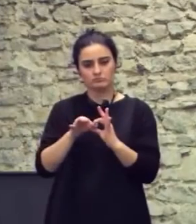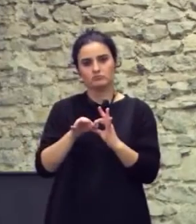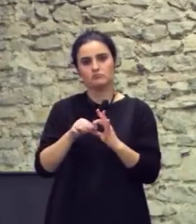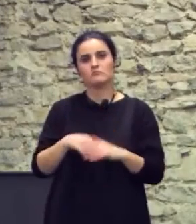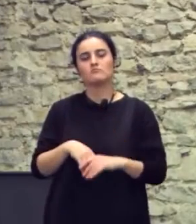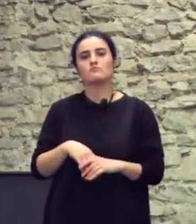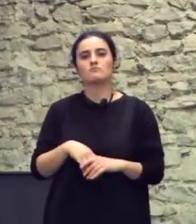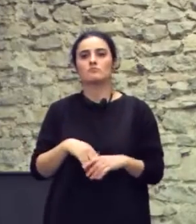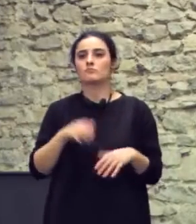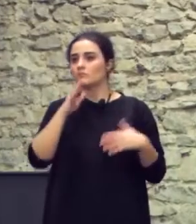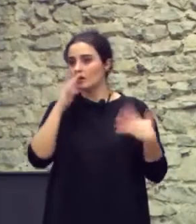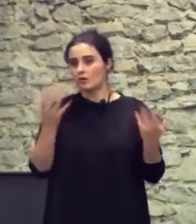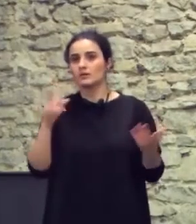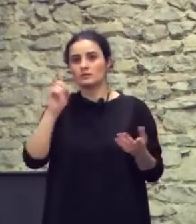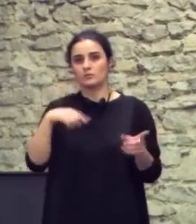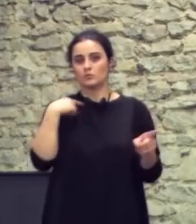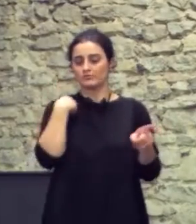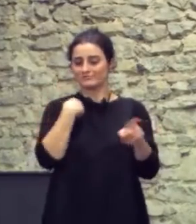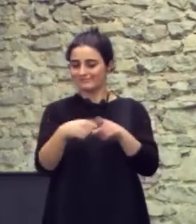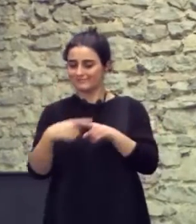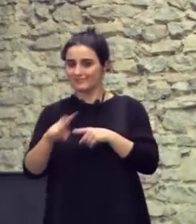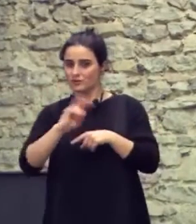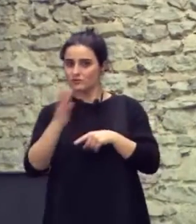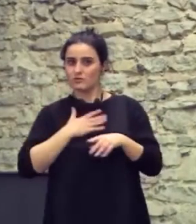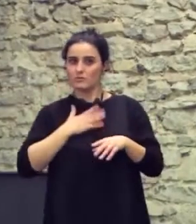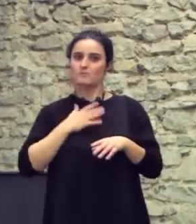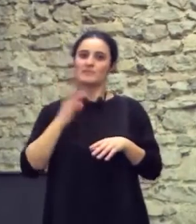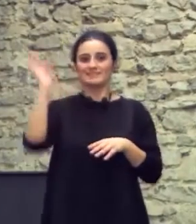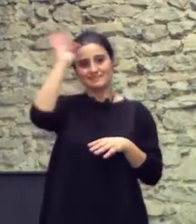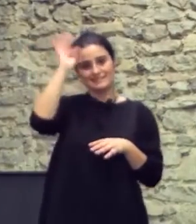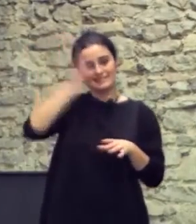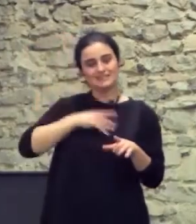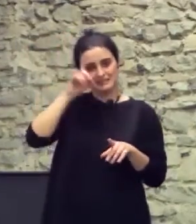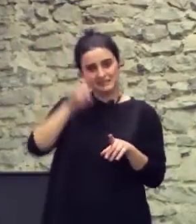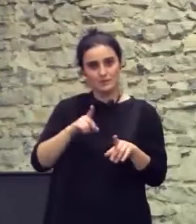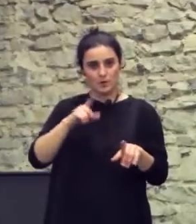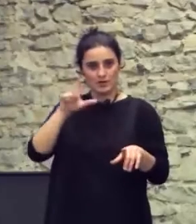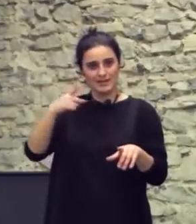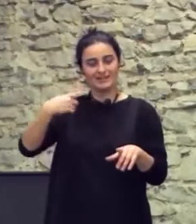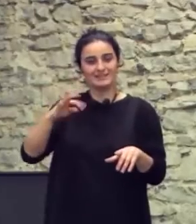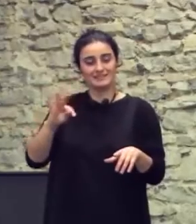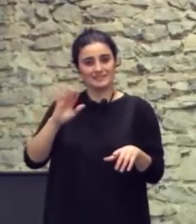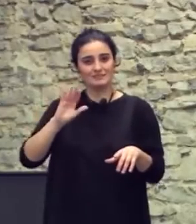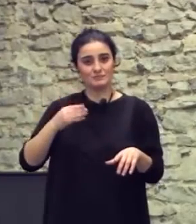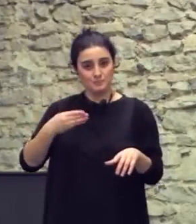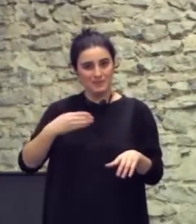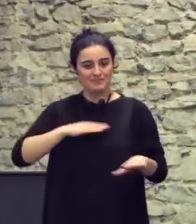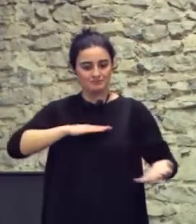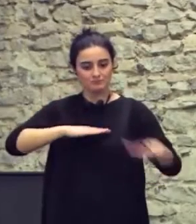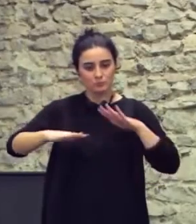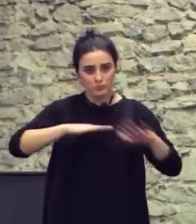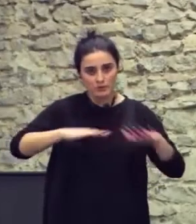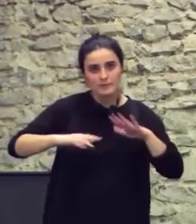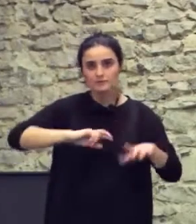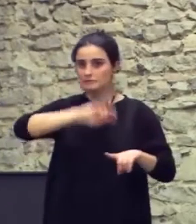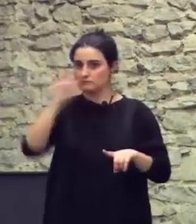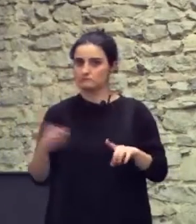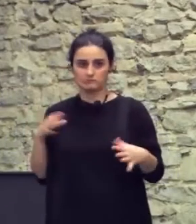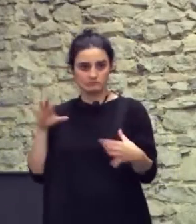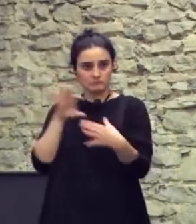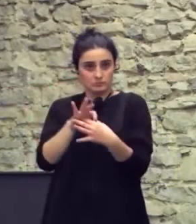egun beste gauza batzuen artean, ba, nire tesiare bai LGTB mugimenduaren eta aktivismoaren inguruan bada,